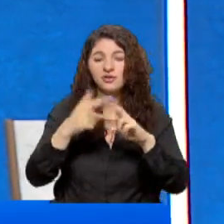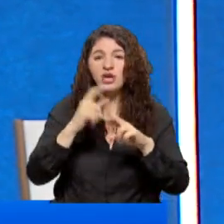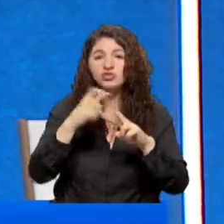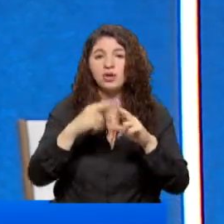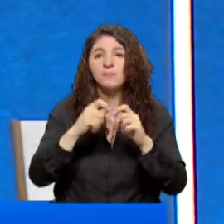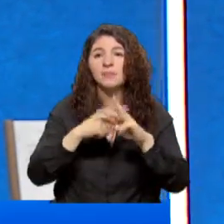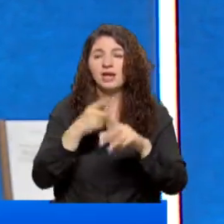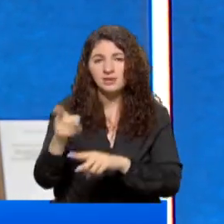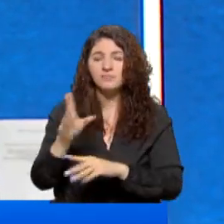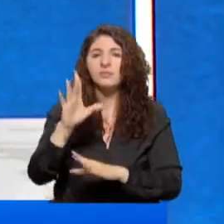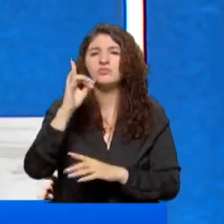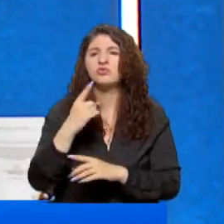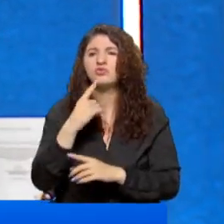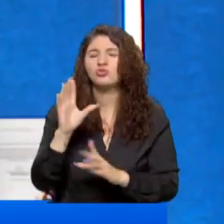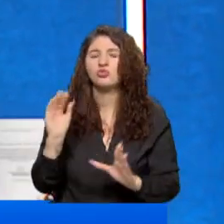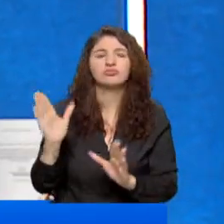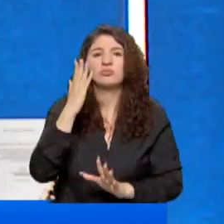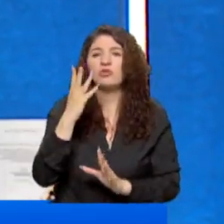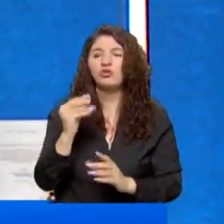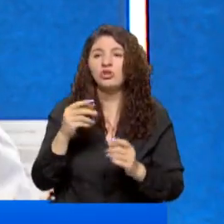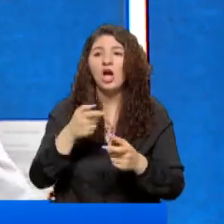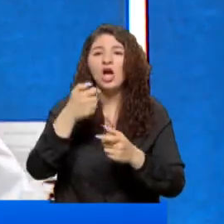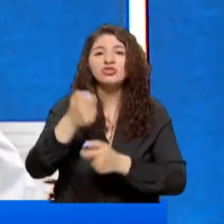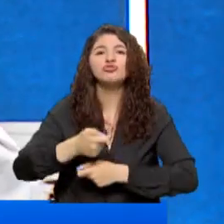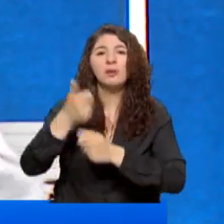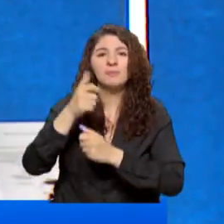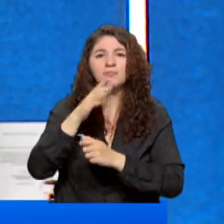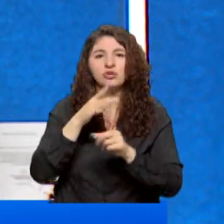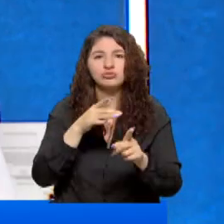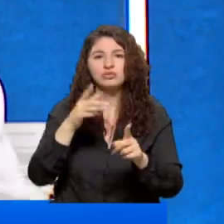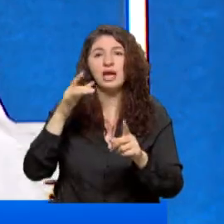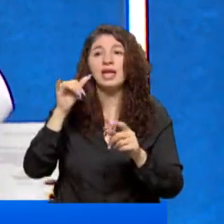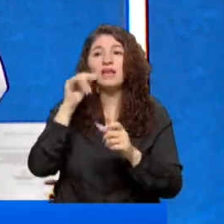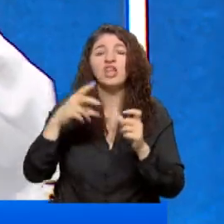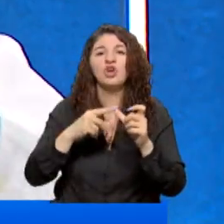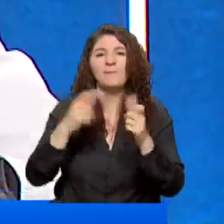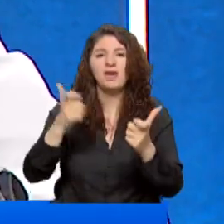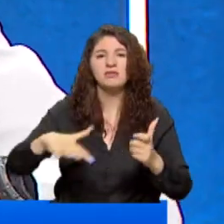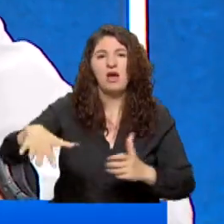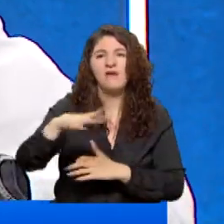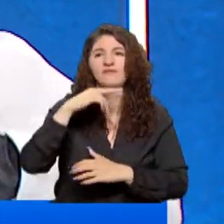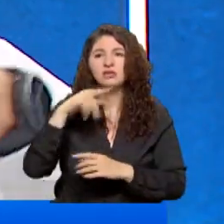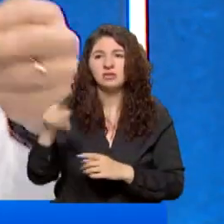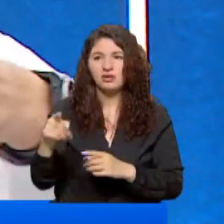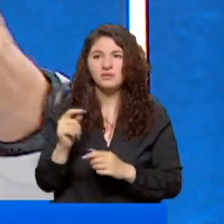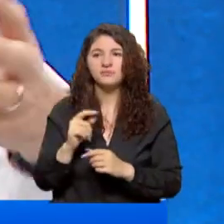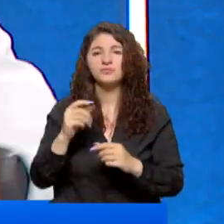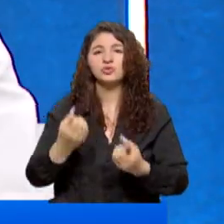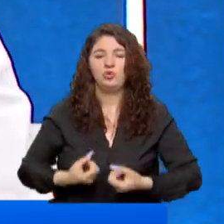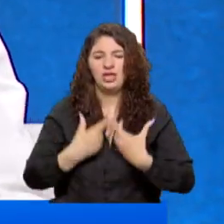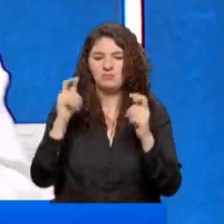ya bir şey söyleyeceğim belki çarpıcı olacaktır şampanyayı biliyorsunuz şampanya bölgesi Fransa'da işte